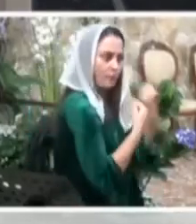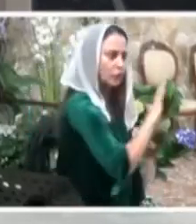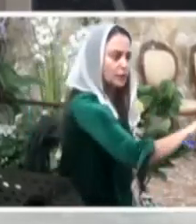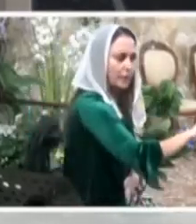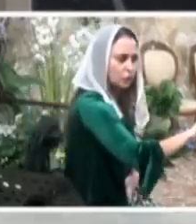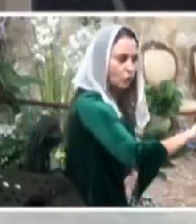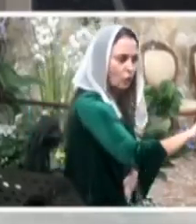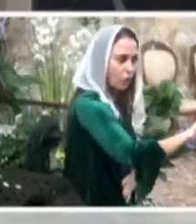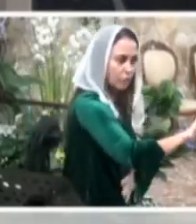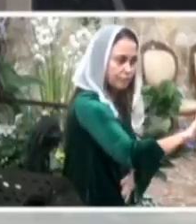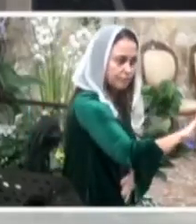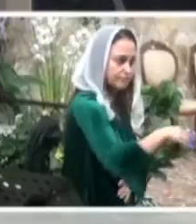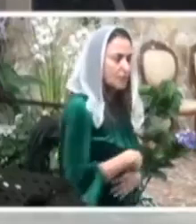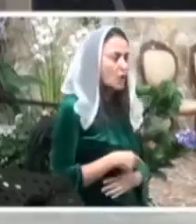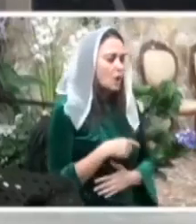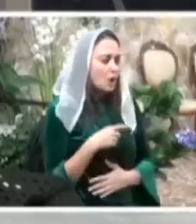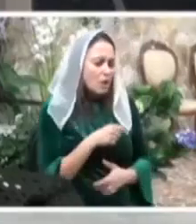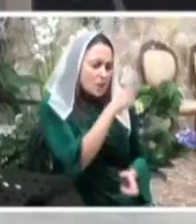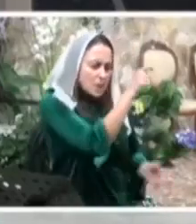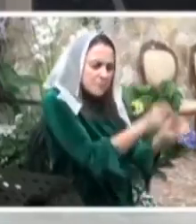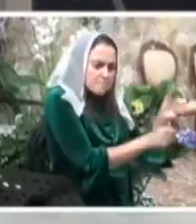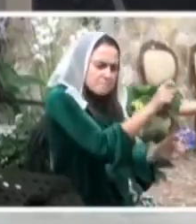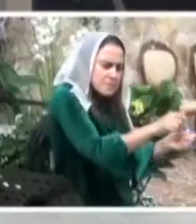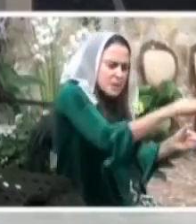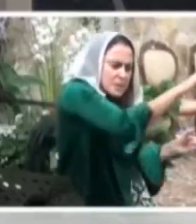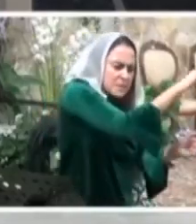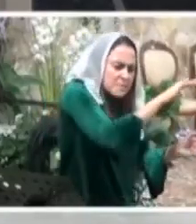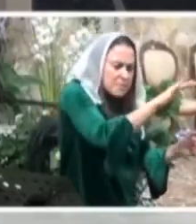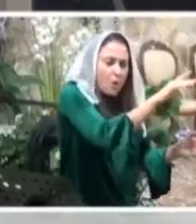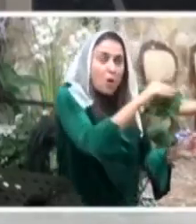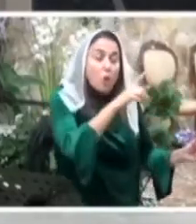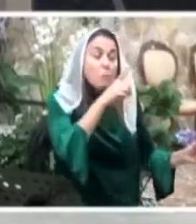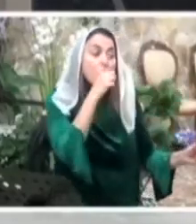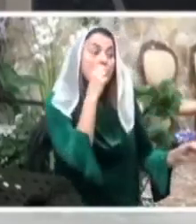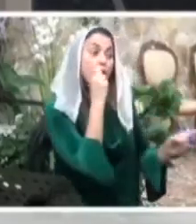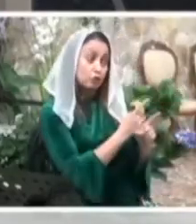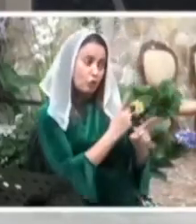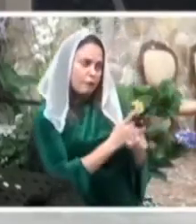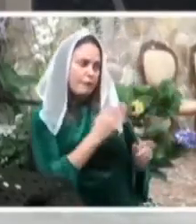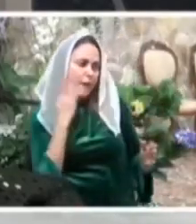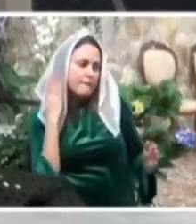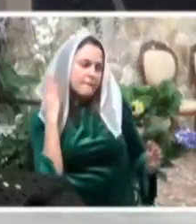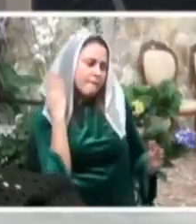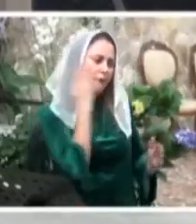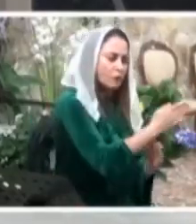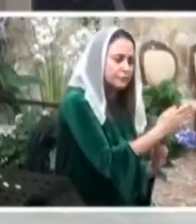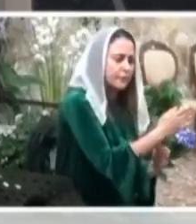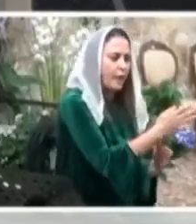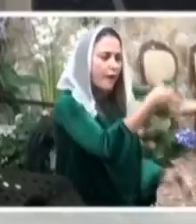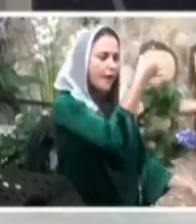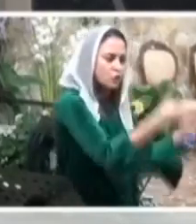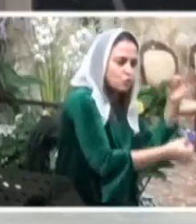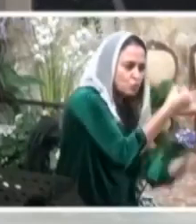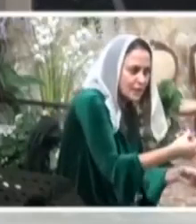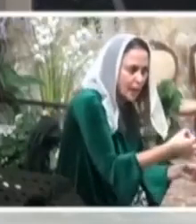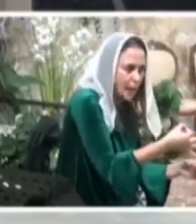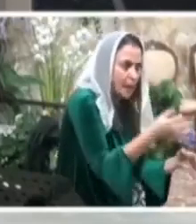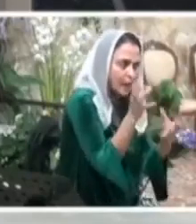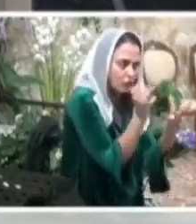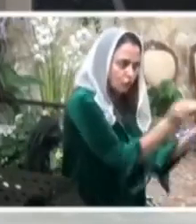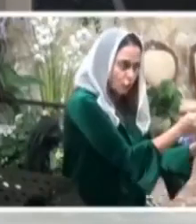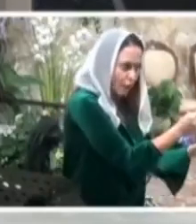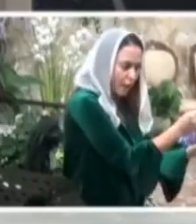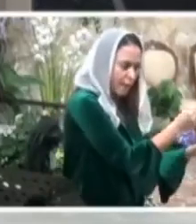Fu uno dei tanti motivi per cui il popolo fu giudicato e dovette essere deportato lontano dalla loro